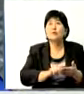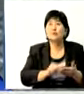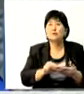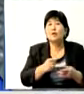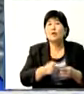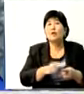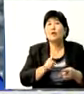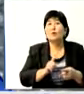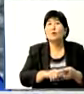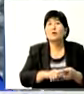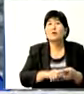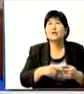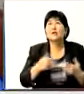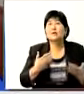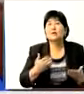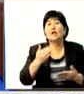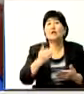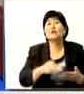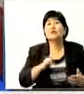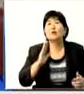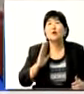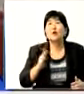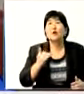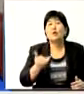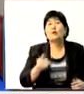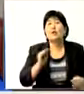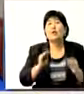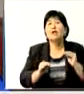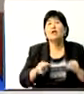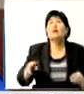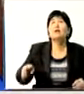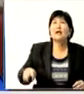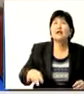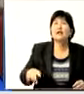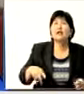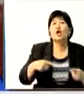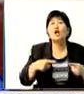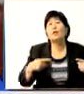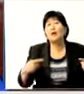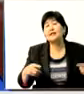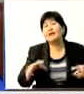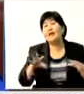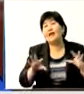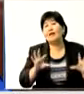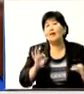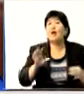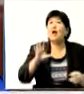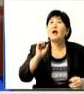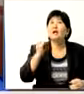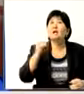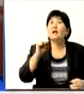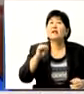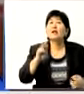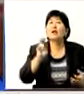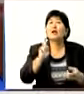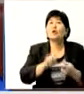бос орындар тізбегі болады. Торғай Петролим компаниясы мысалға директорын басқа танымауы мүмкін, яғни сайтқа кіру